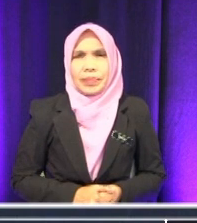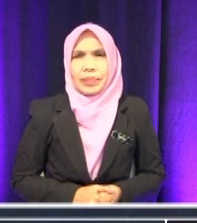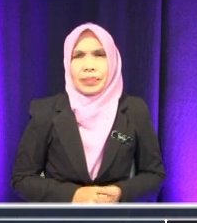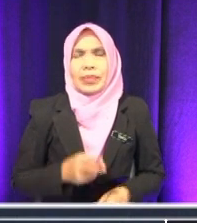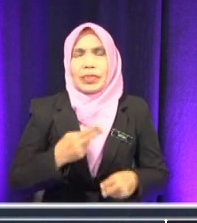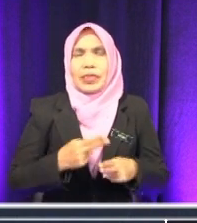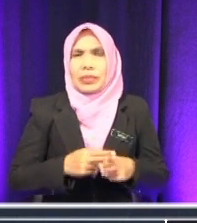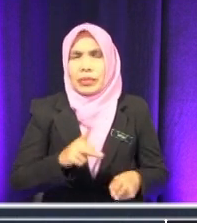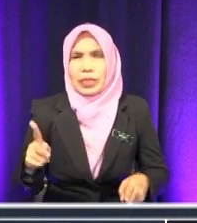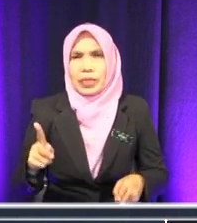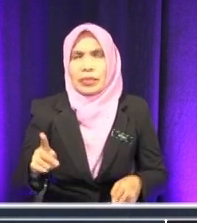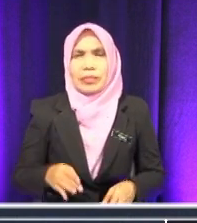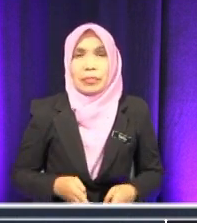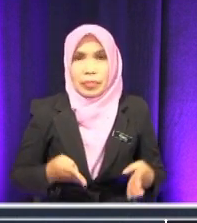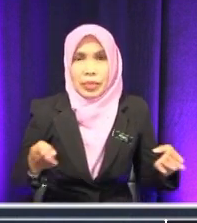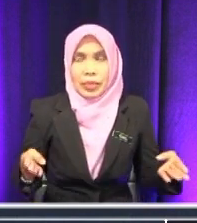namakan